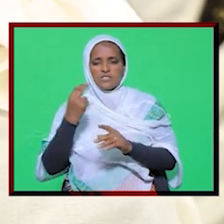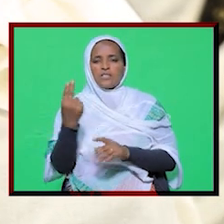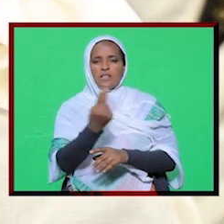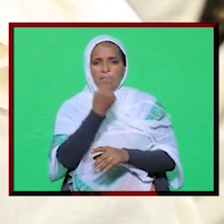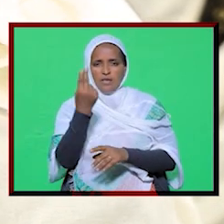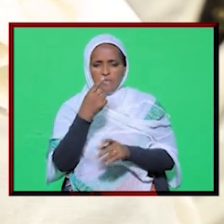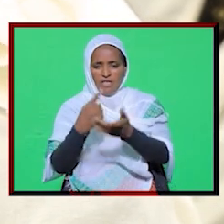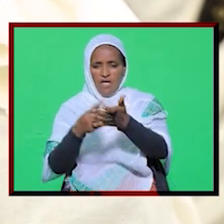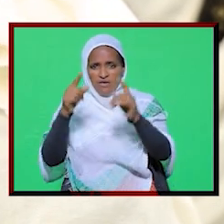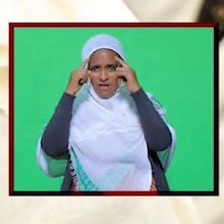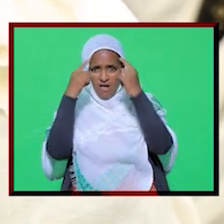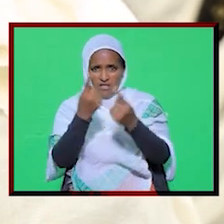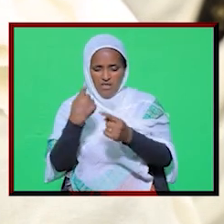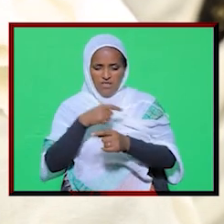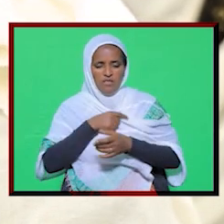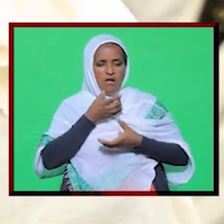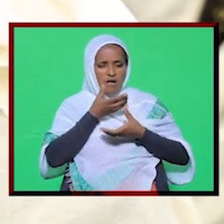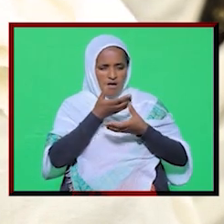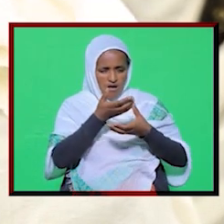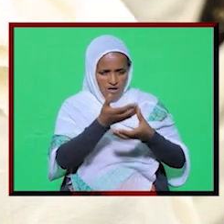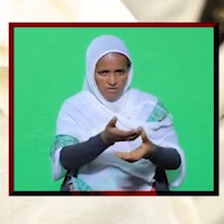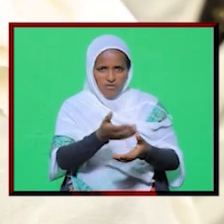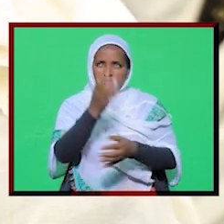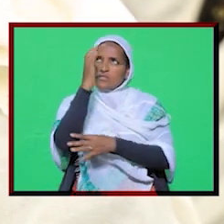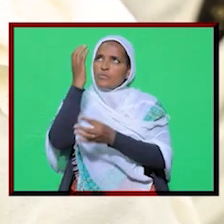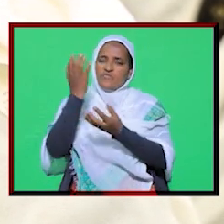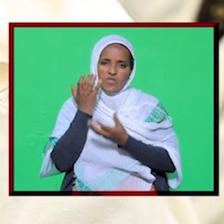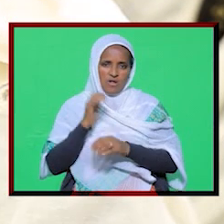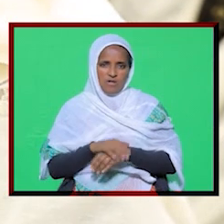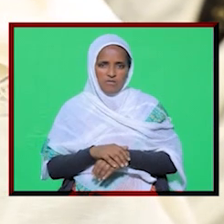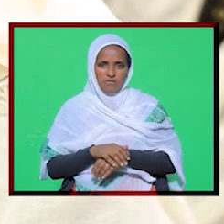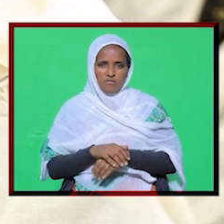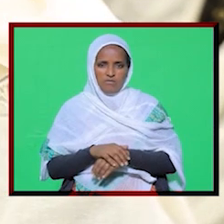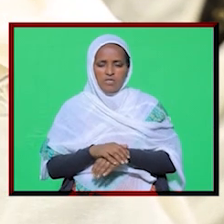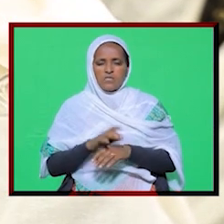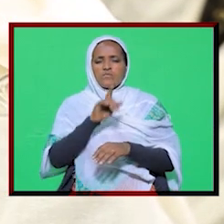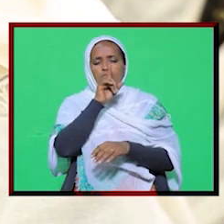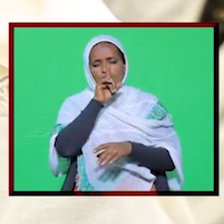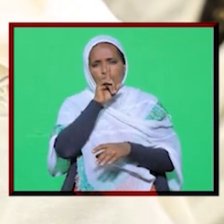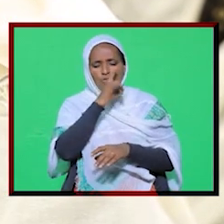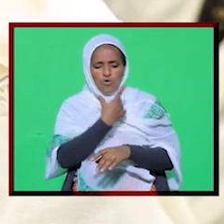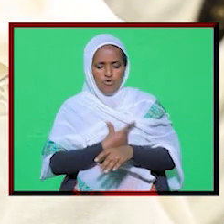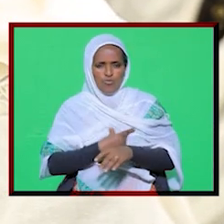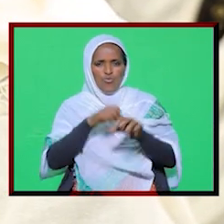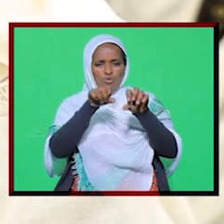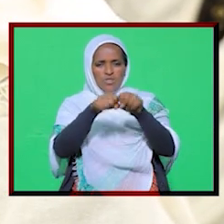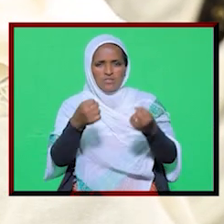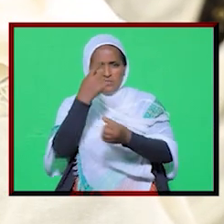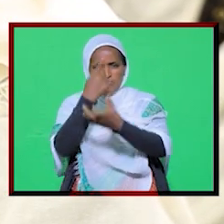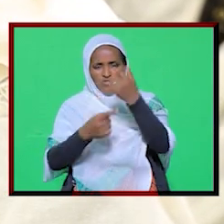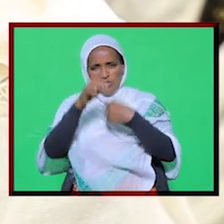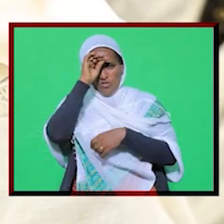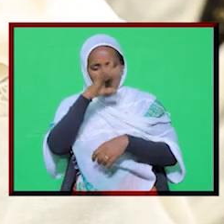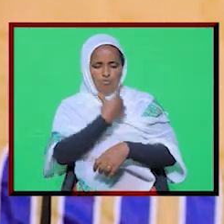ተጠቅመን ያንን ኃጢአት እንድንናዘዘው እግዚአብሔር ይፈልጋል። ዝም ብሎ ልቡ ስለተሰበረ